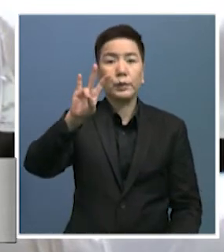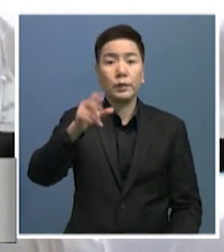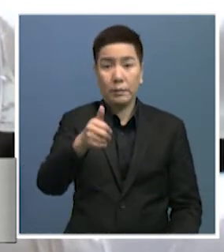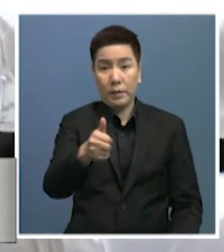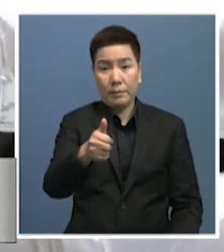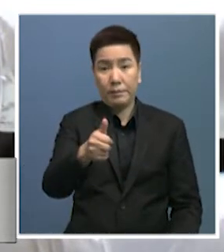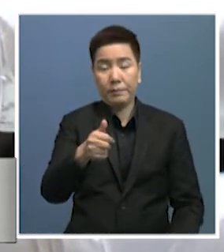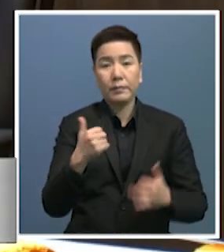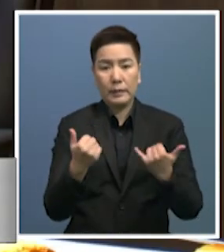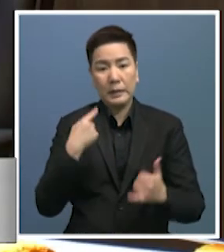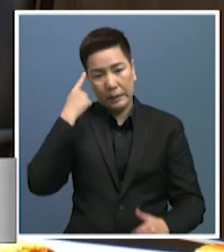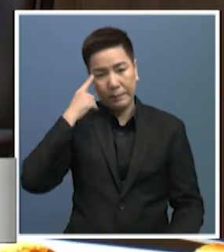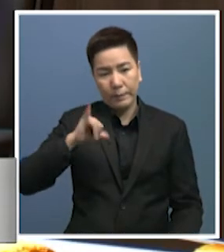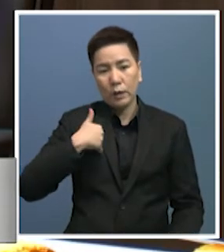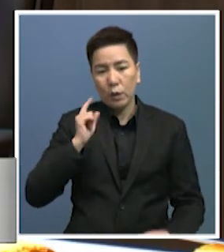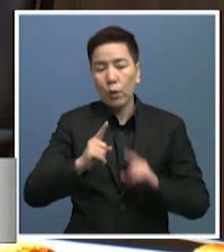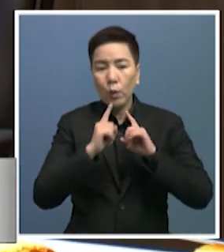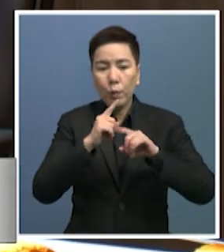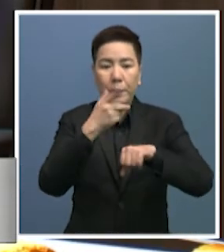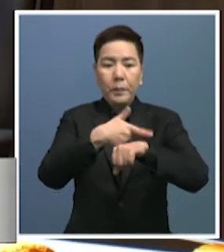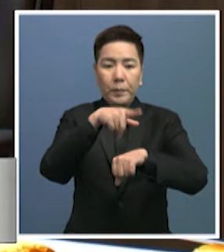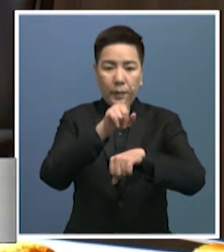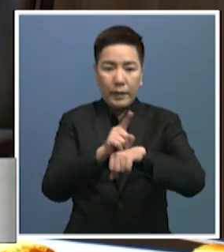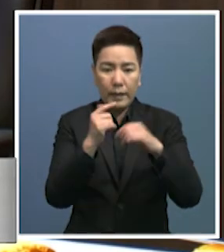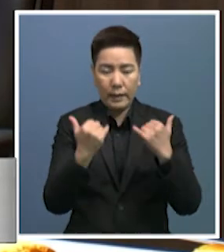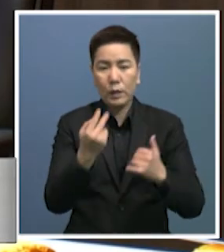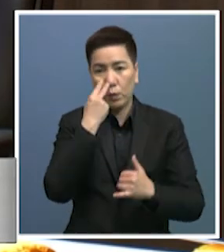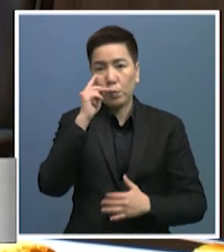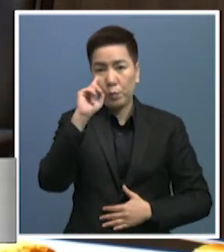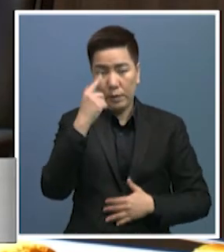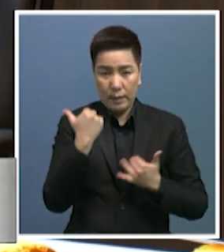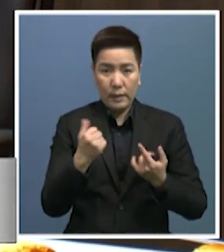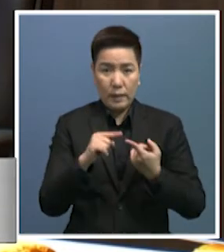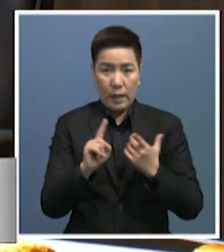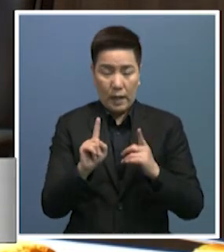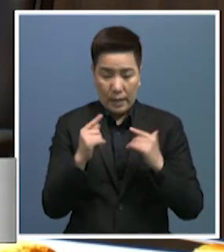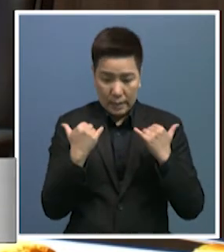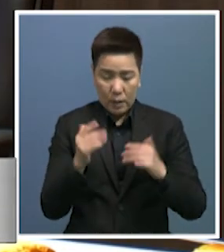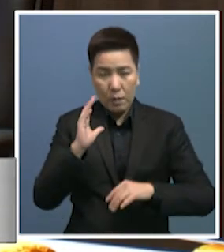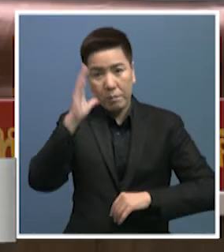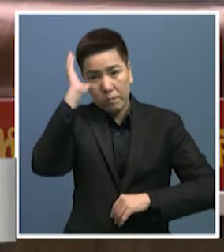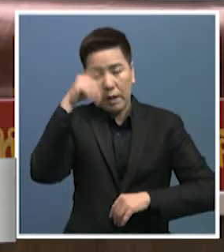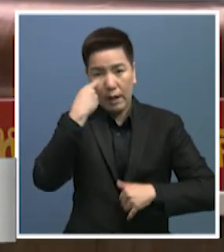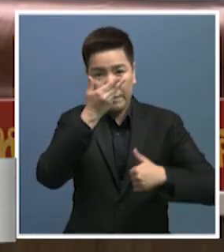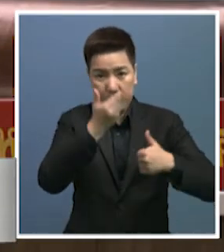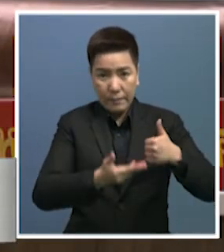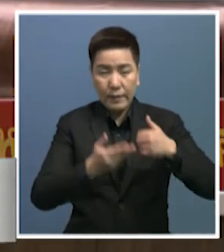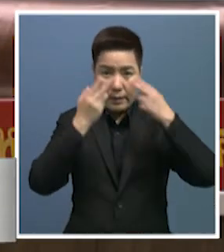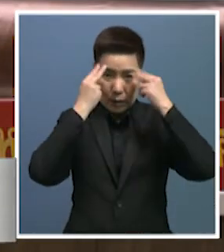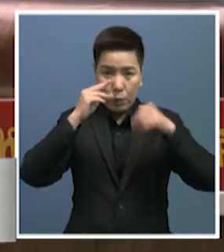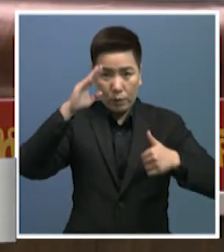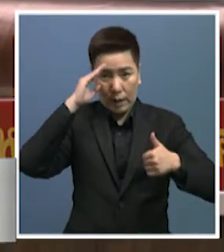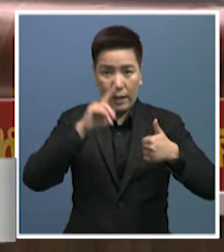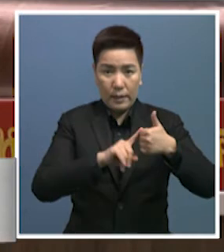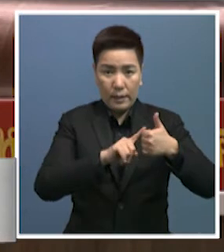หรือเปล่าอันนี้ยังไม่แน่ใจนะคะต้องปรึกษาประธานสภาผู้แทนราษฎรอีกครั้งหนึ่งส่วนผู้ที่จะถูกอภิปรายแน่นอนล่ะเป็นนายกรัฐมนตรี